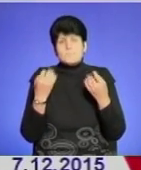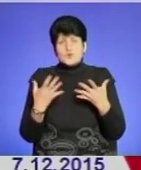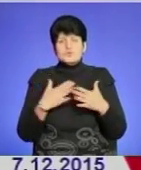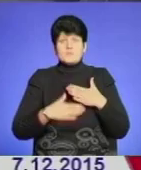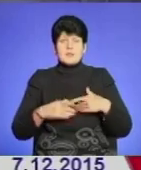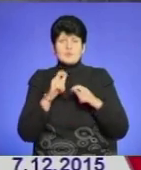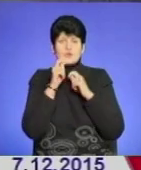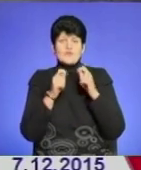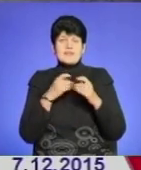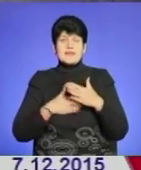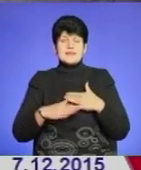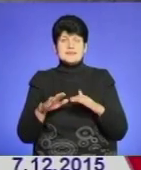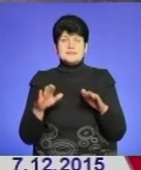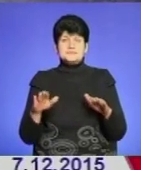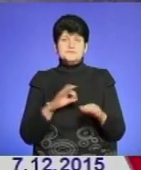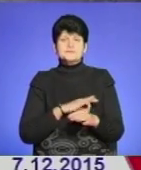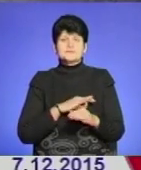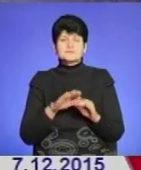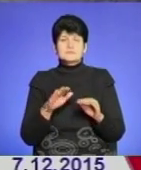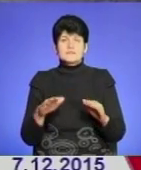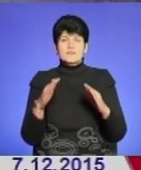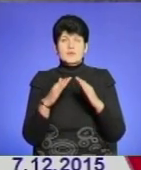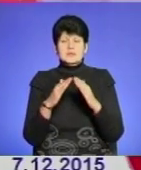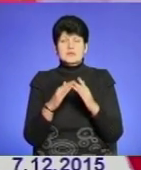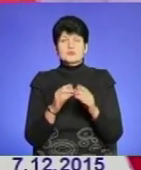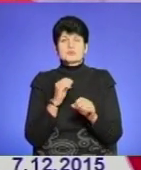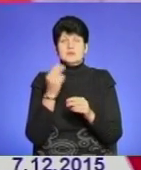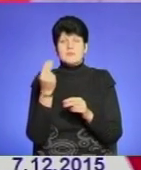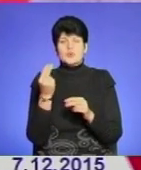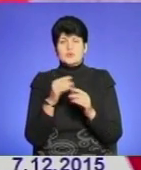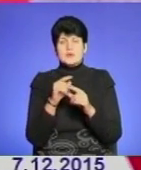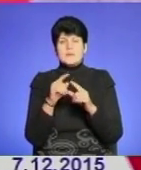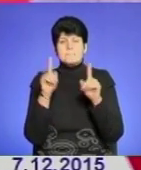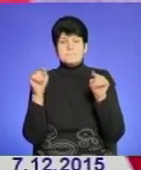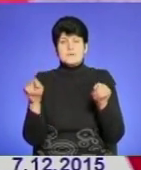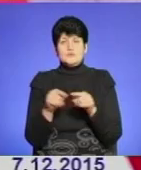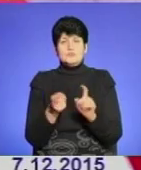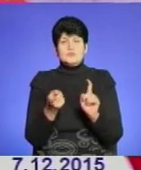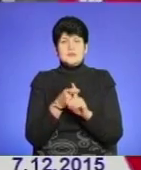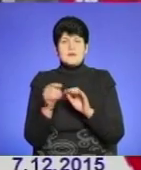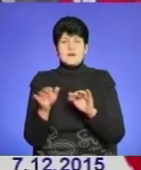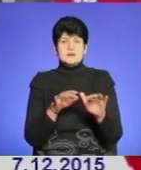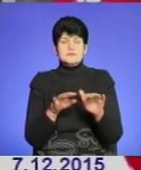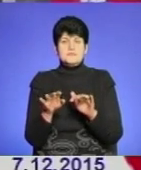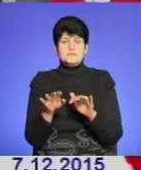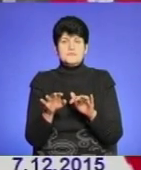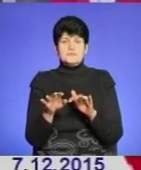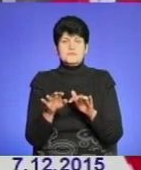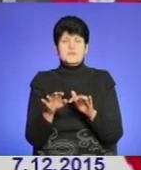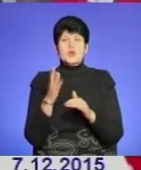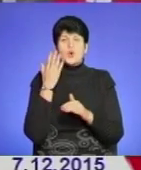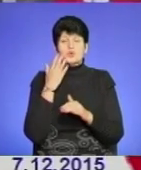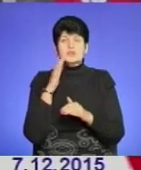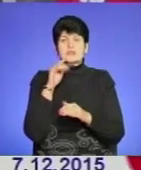дарувати радість дітям. А вихованці дитячого будинку намалюють малюнки, щоб також долучитися до акції. Буде аукціон малюнків, коли